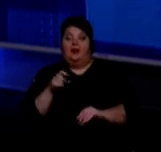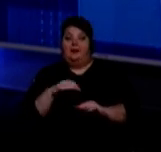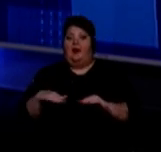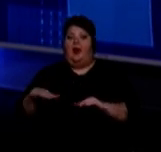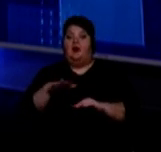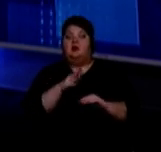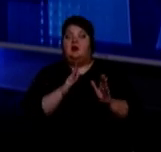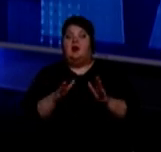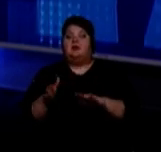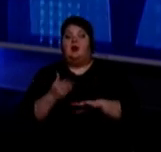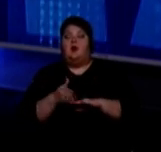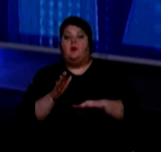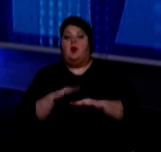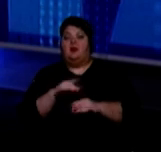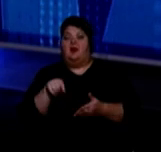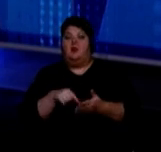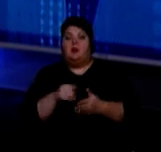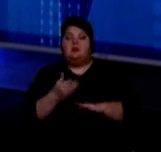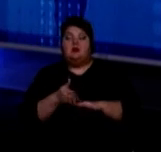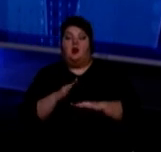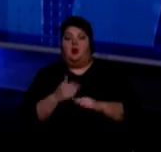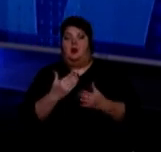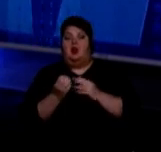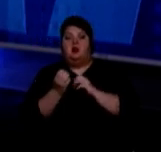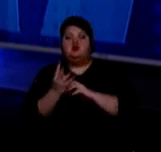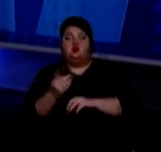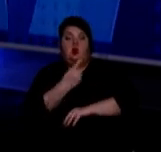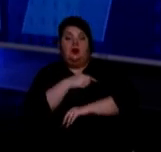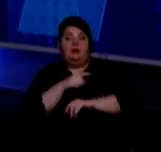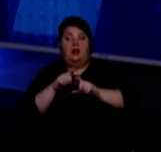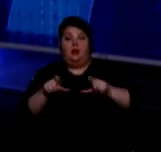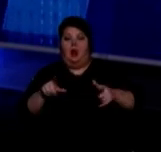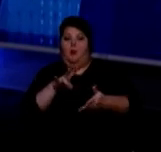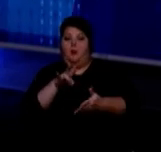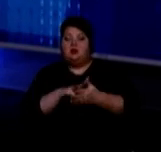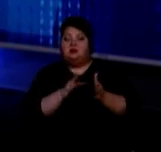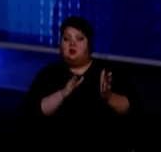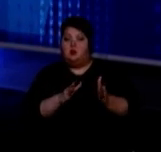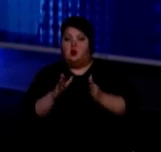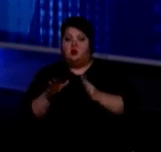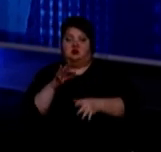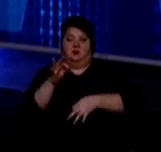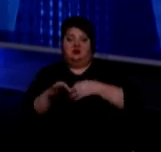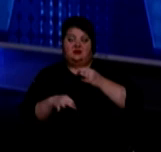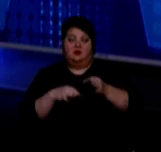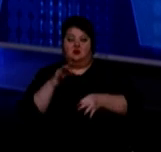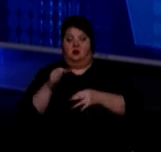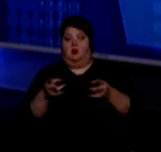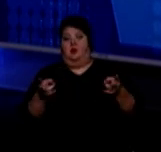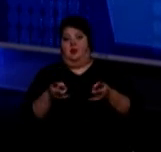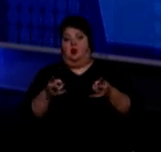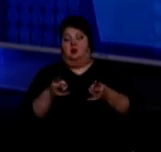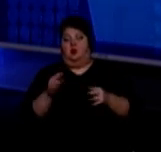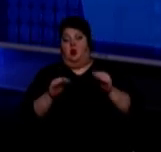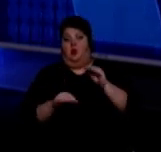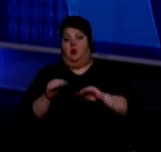тільки Полтави, міста Полтави, нарахував близько 14 лікарень, які в постійному режимі цілодобовому потребують